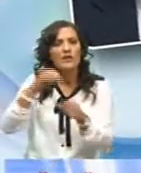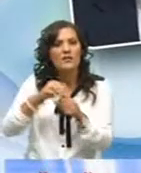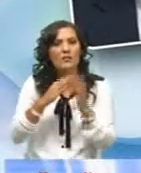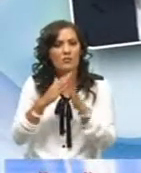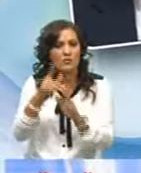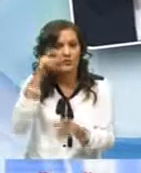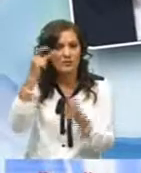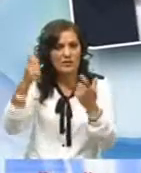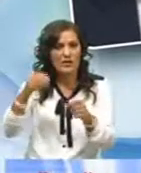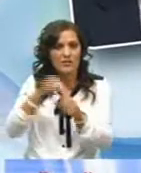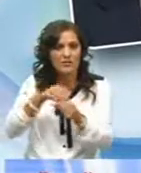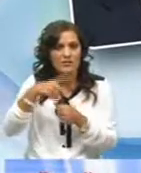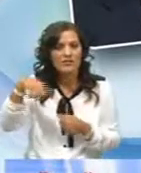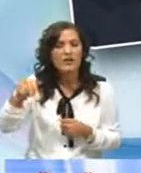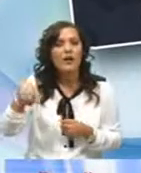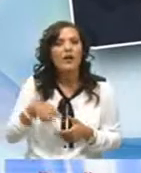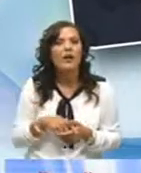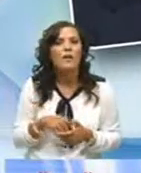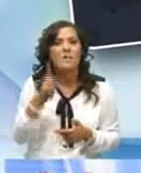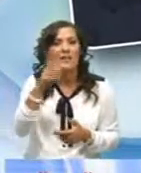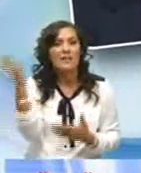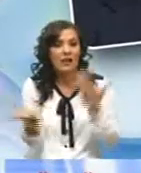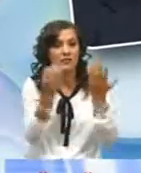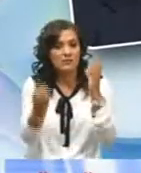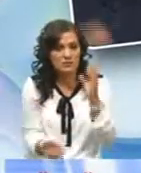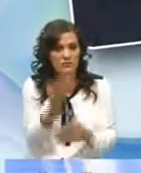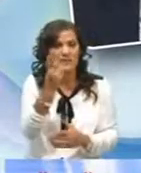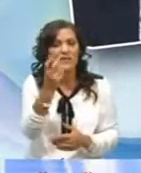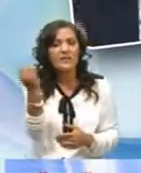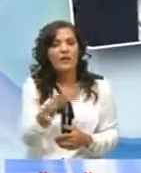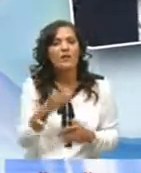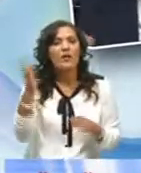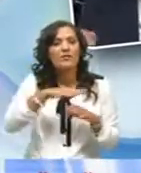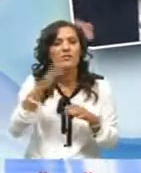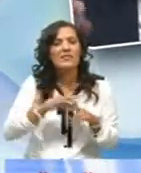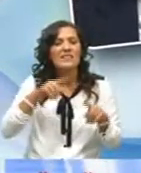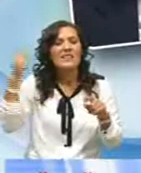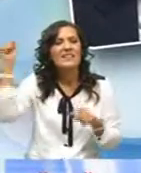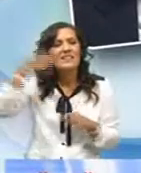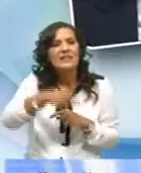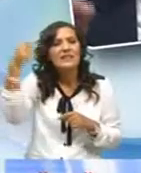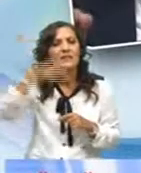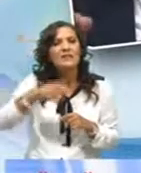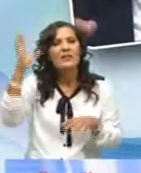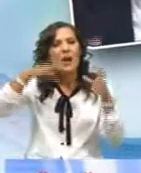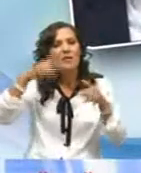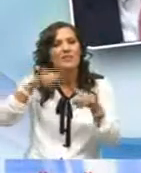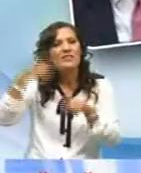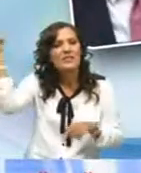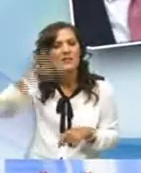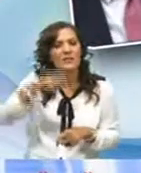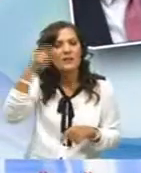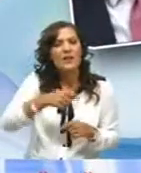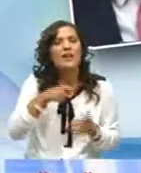komşumuz Yunanistan'da bir yangın iki defa üst üste Yıldırım düşmek suretiyle yağ